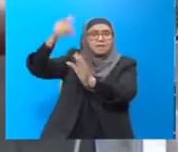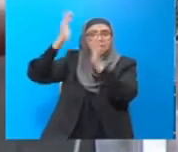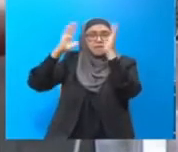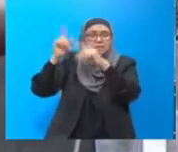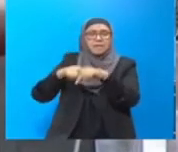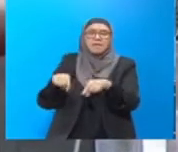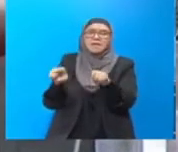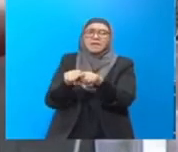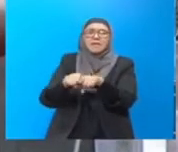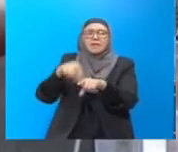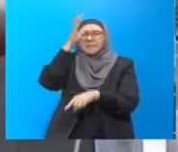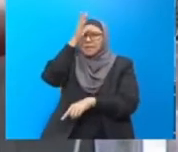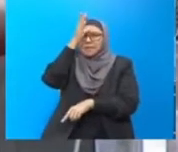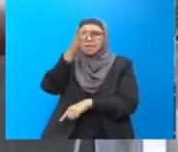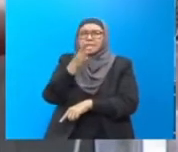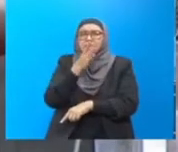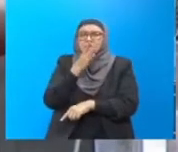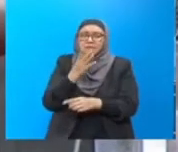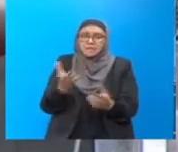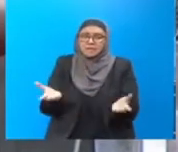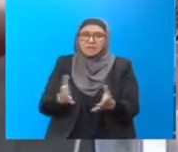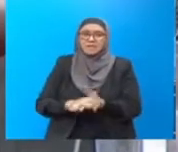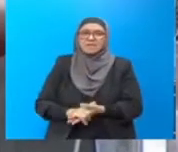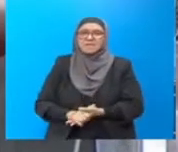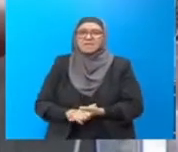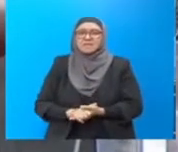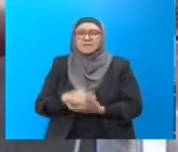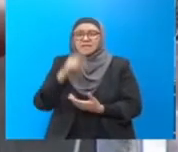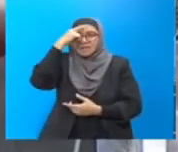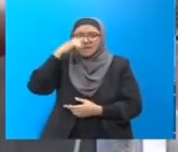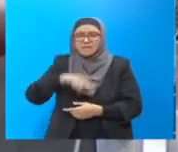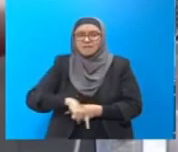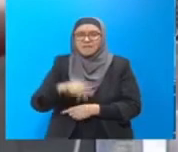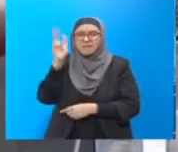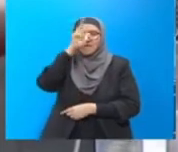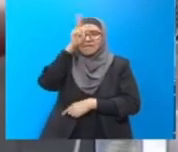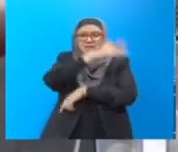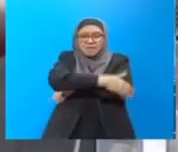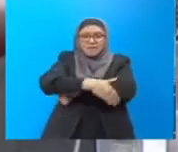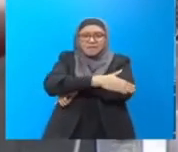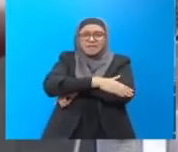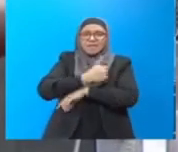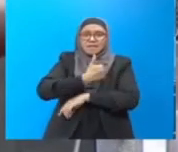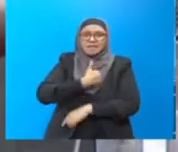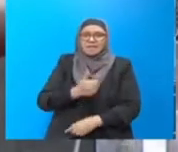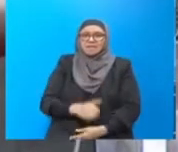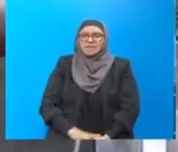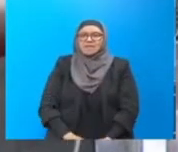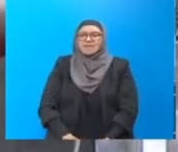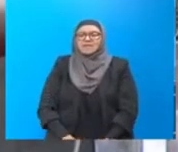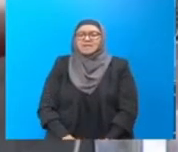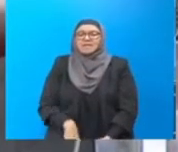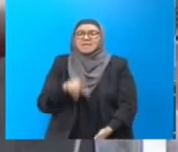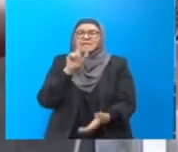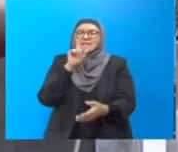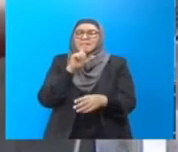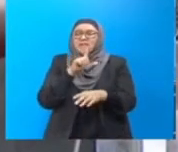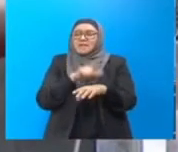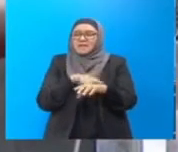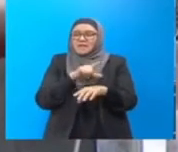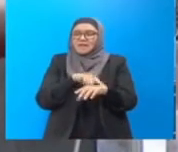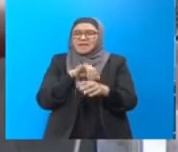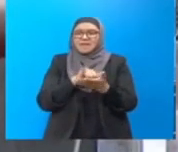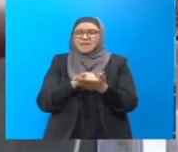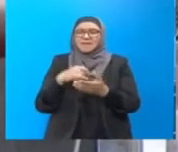fadhl Ahmad sebagai bapak dan ibu kepada kerajaan negara kita sendiri dimana pada waktu-waktu